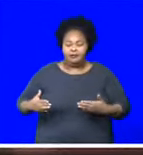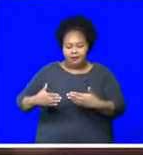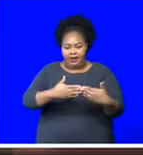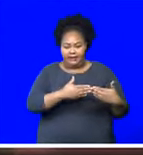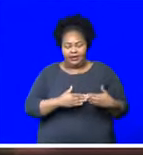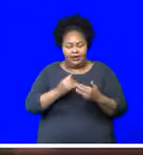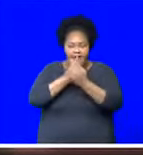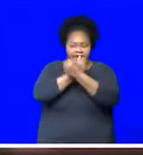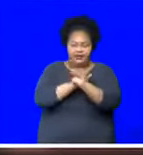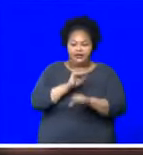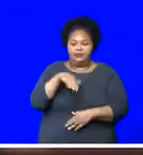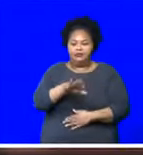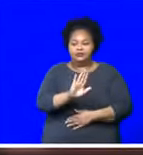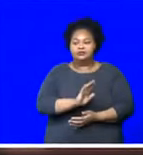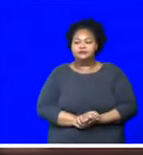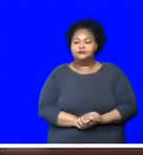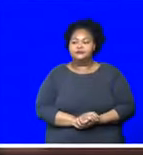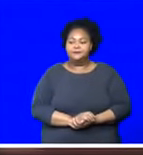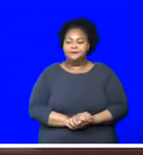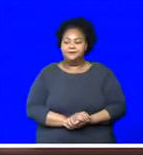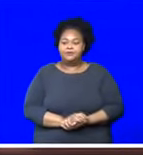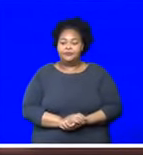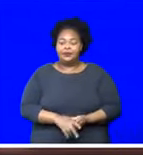ene siyakuthola sibamba besikola